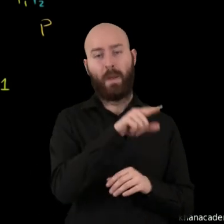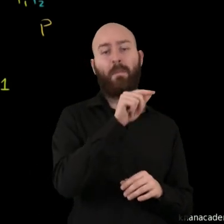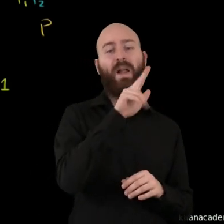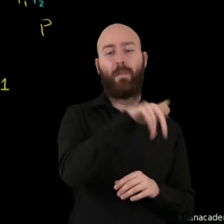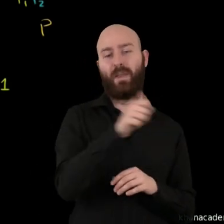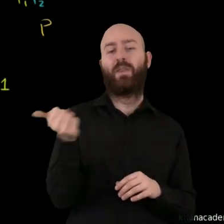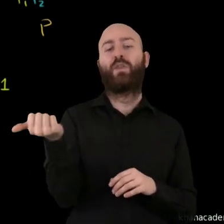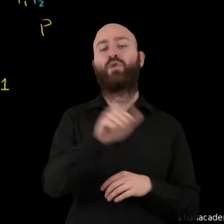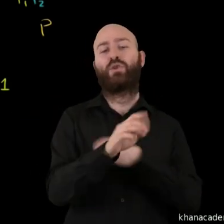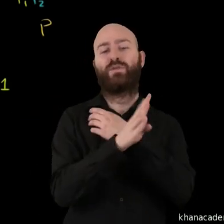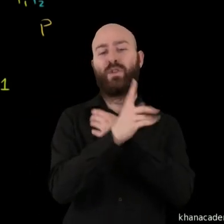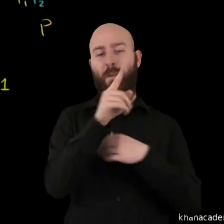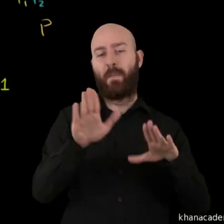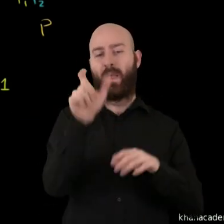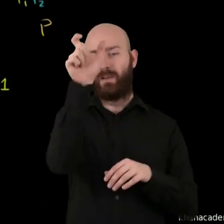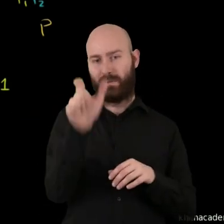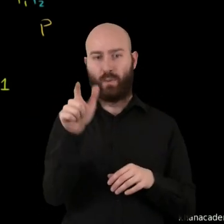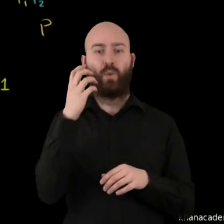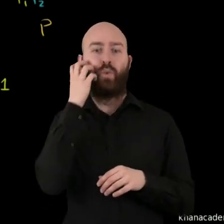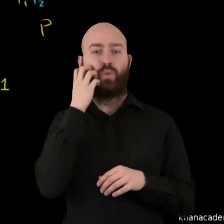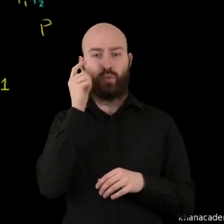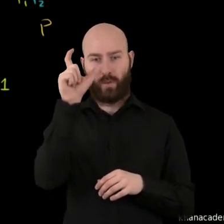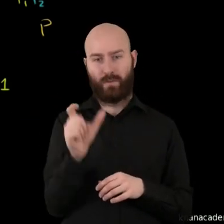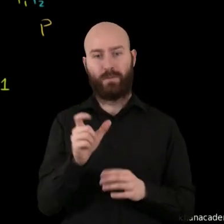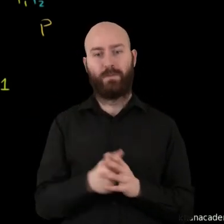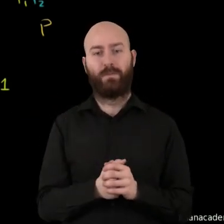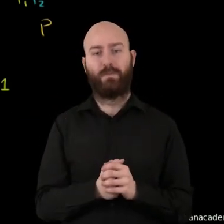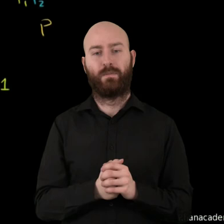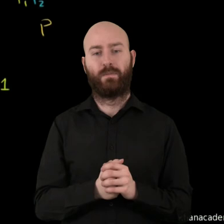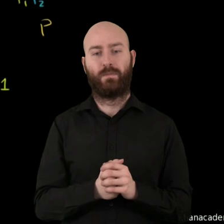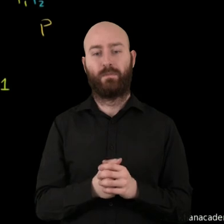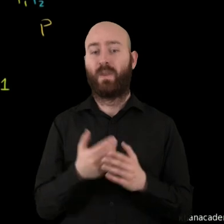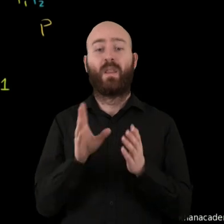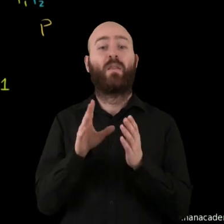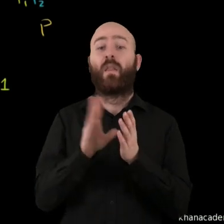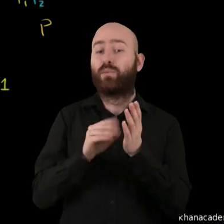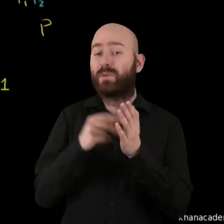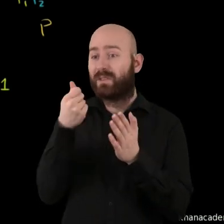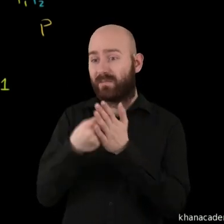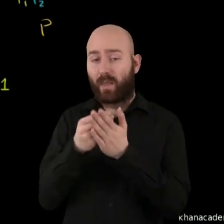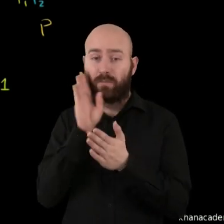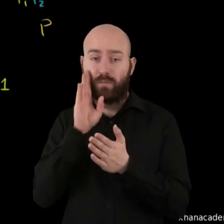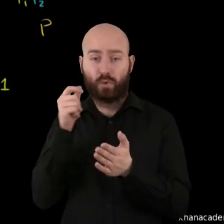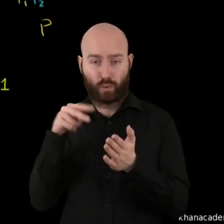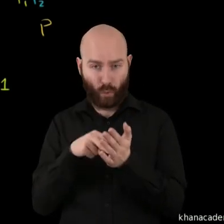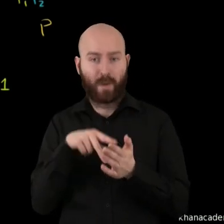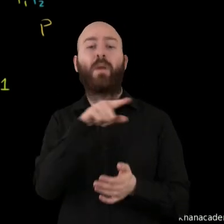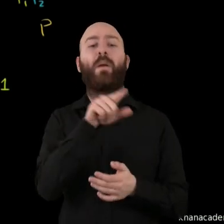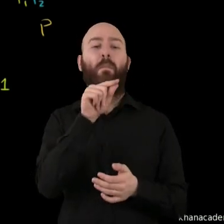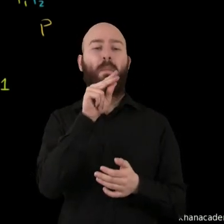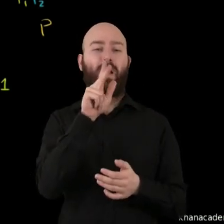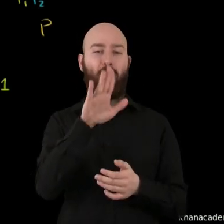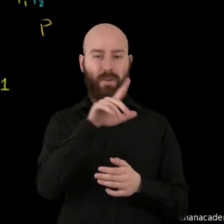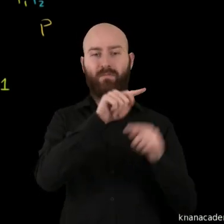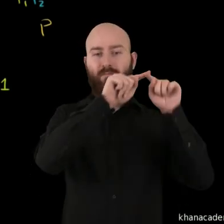Gdyby ceny nie wzrosły, PKB wynosiłby 1091. To ten różowy obszar. Gdyby